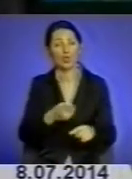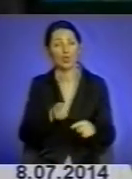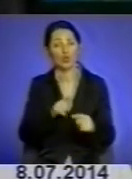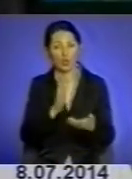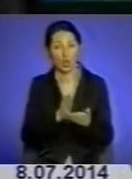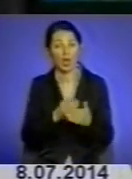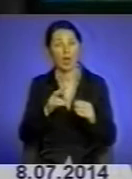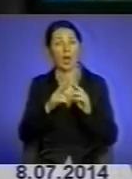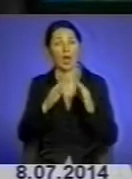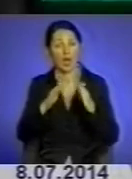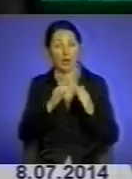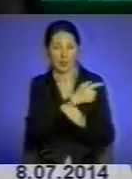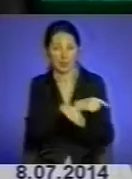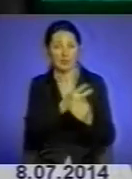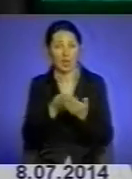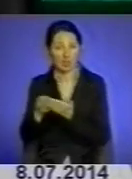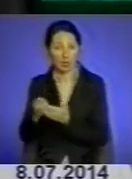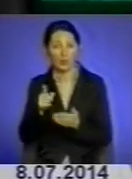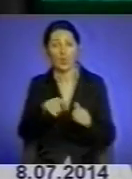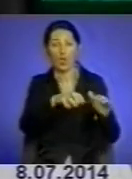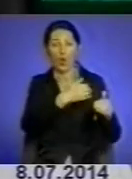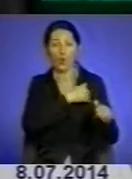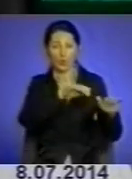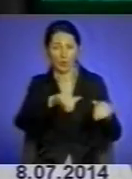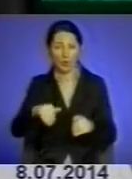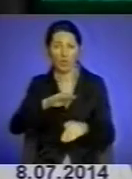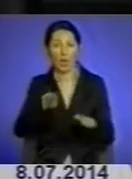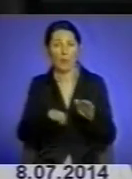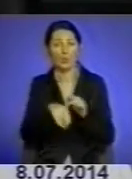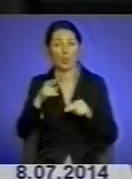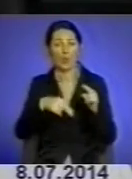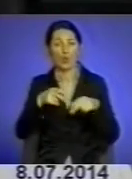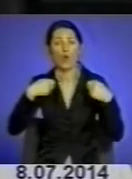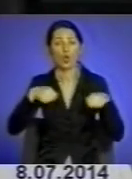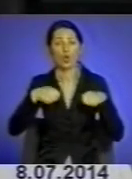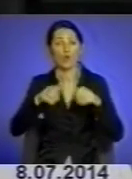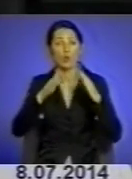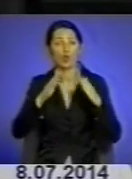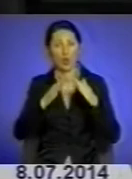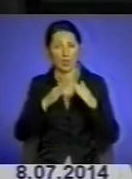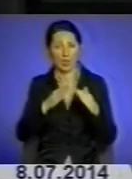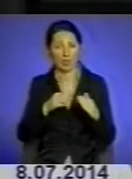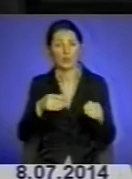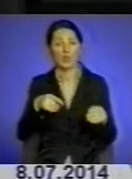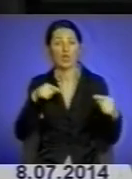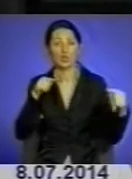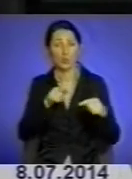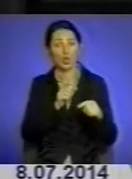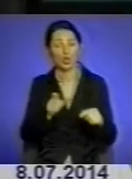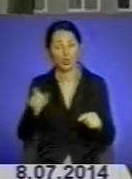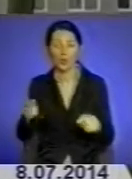їхніми словами, її хочуть відібрати під забудову торговельного центру. Із протестувальниками спілкувалася наша знімальна